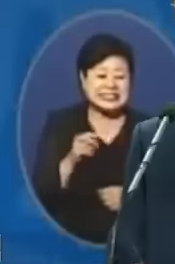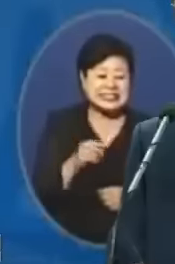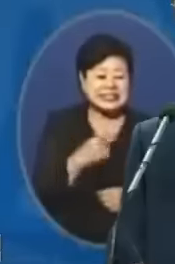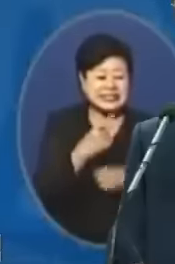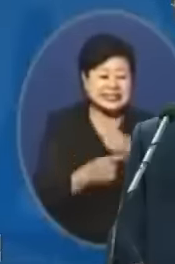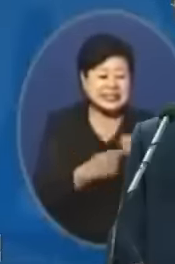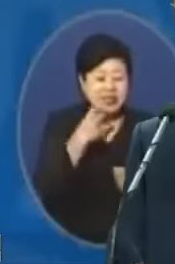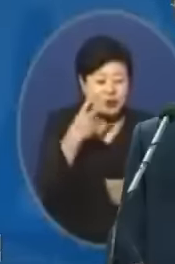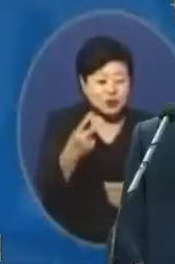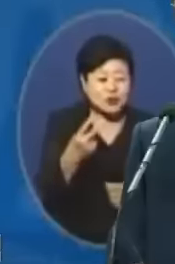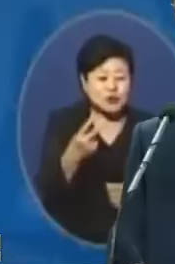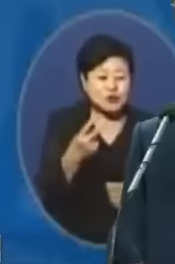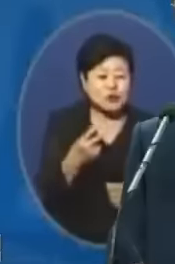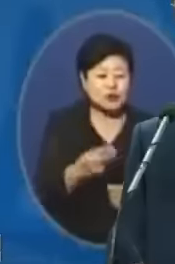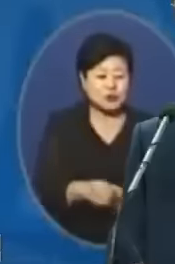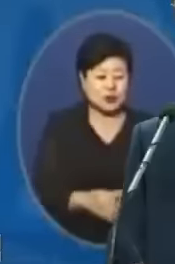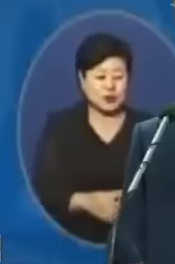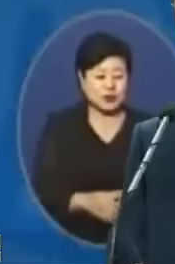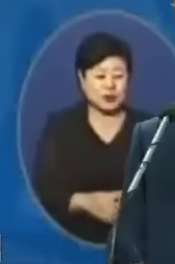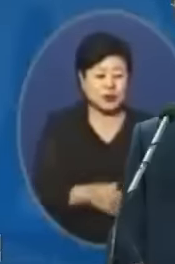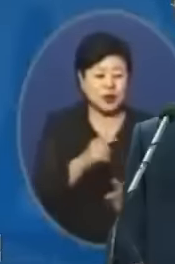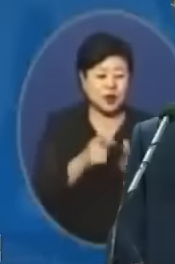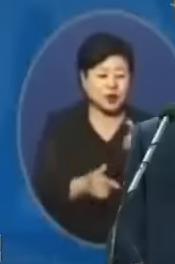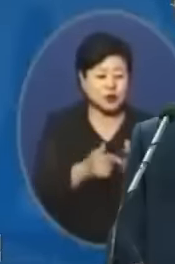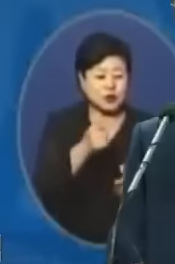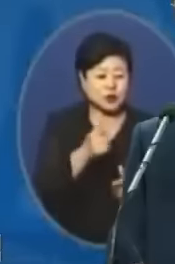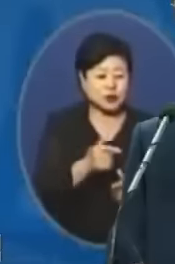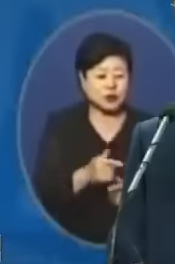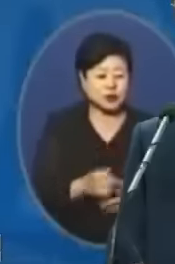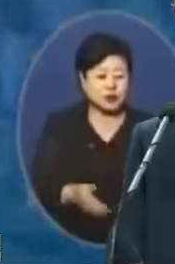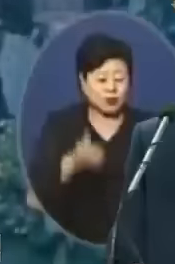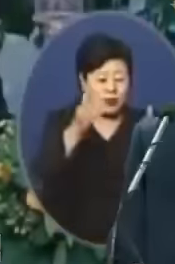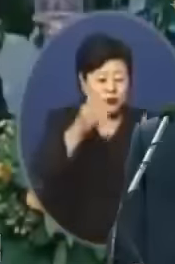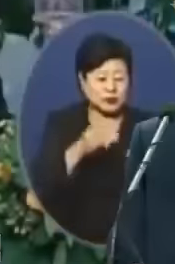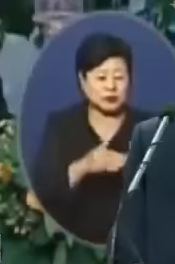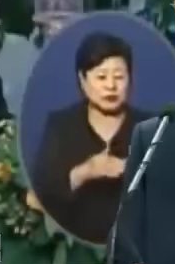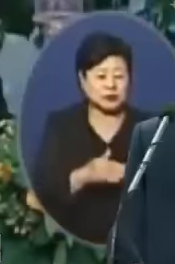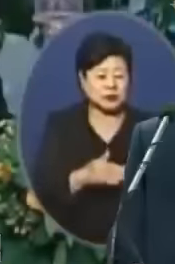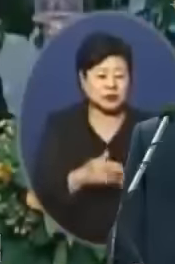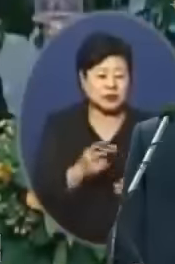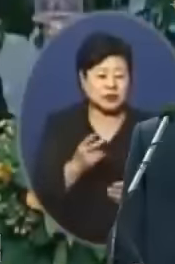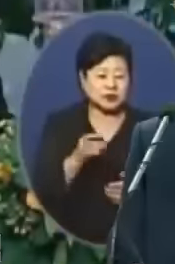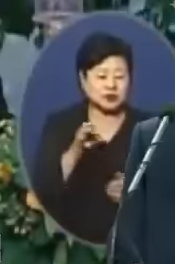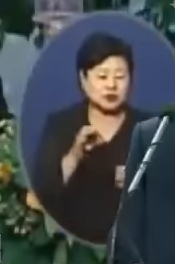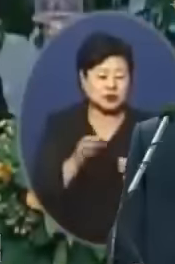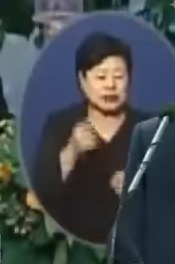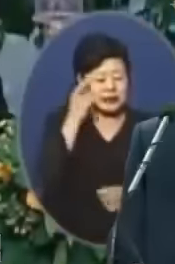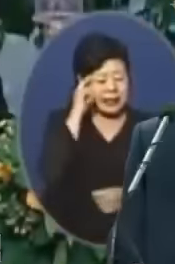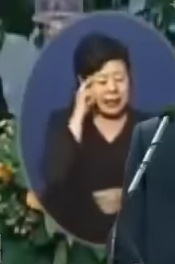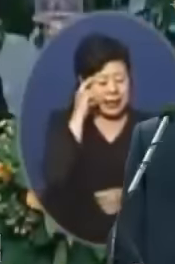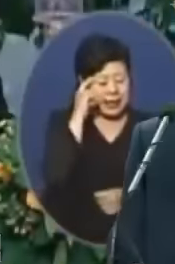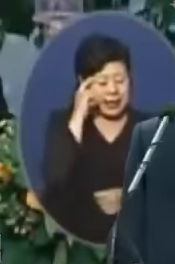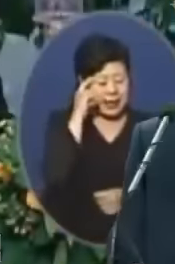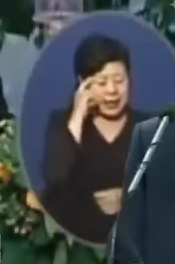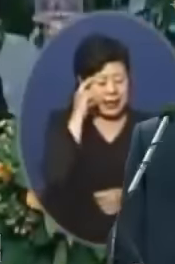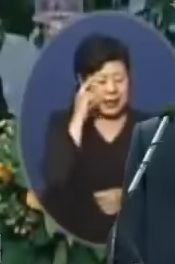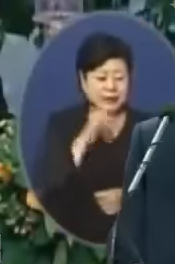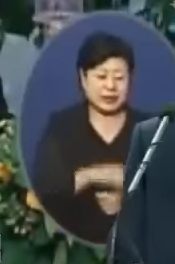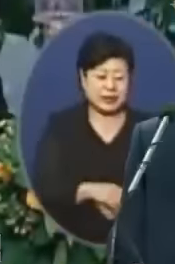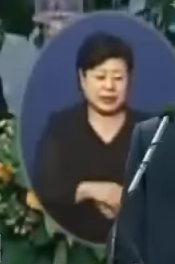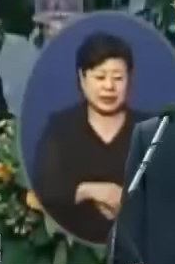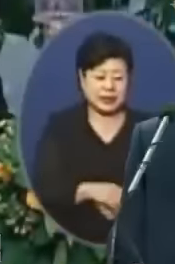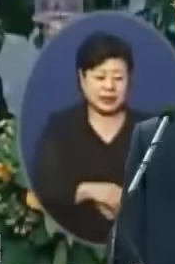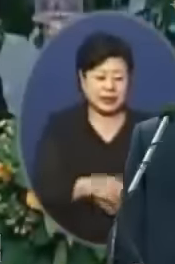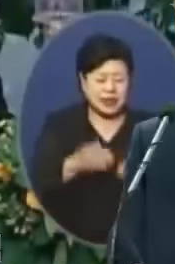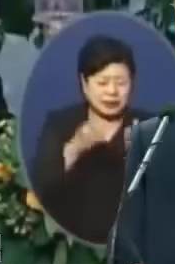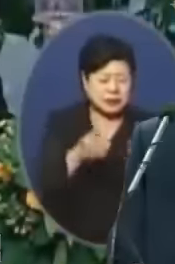번씩 인적이 없는 호숫가 통나무집에 가서 두 주일 동안 생각하는 주관을 가집니다. 그게 한단